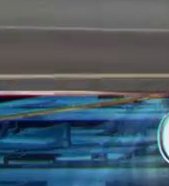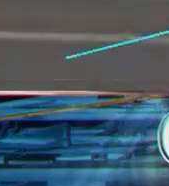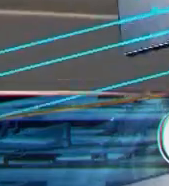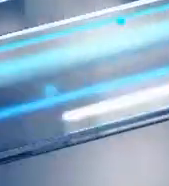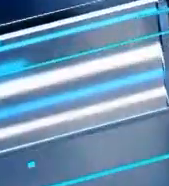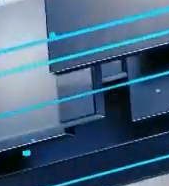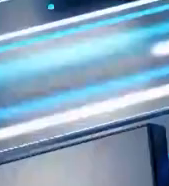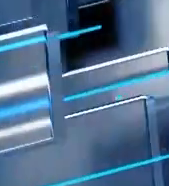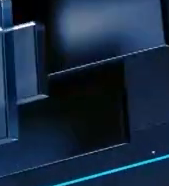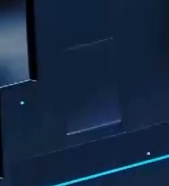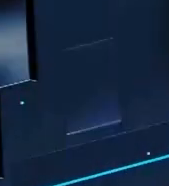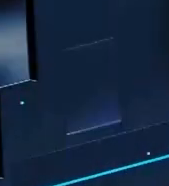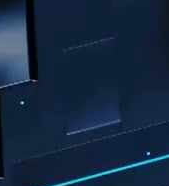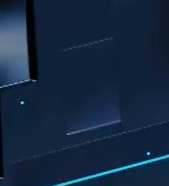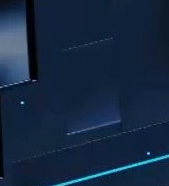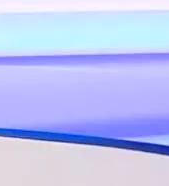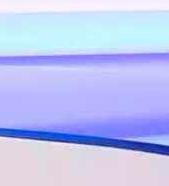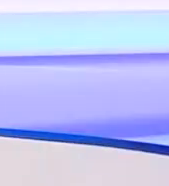игры.